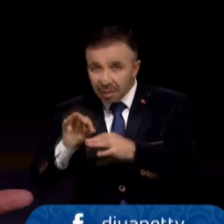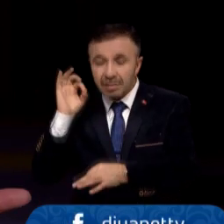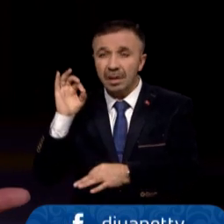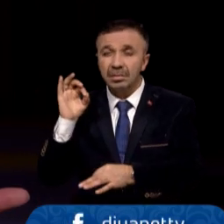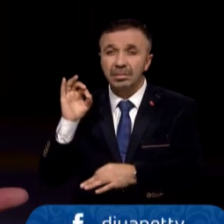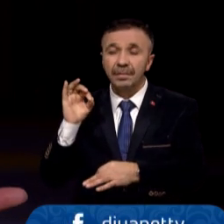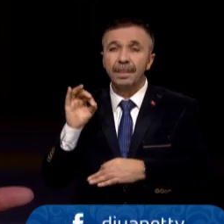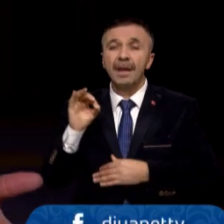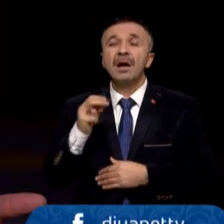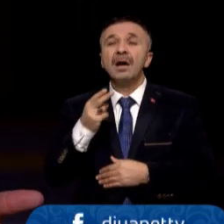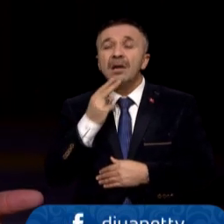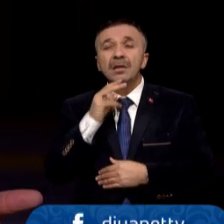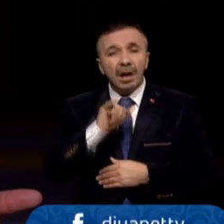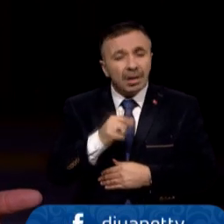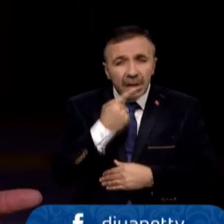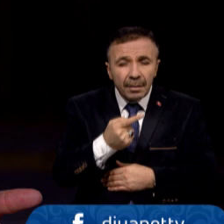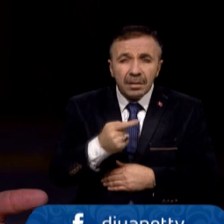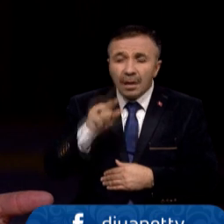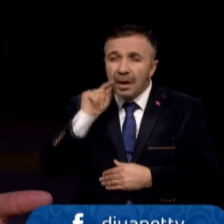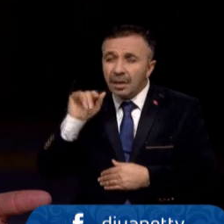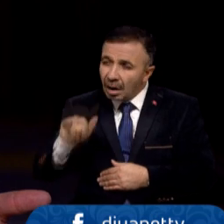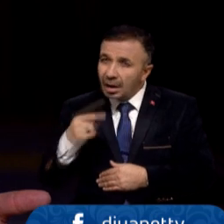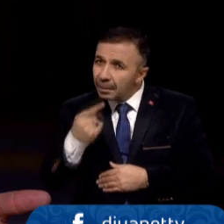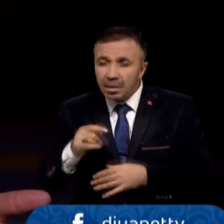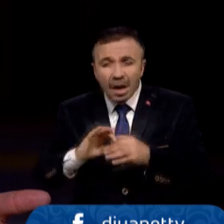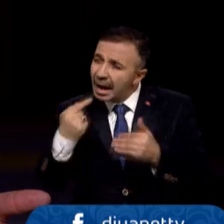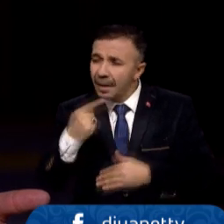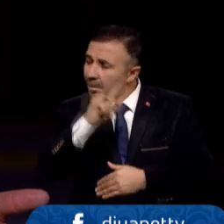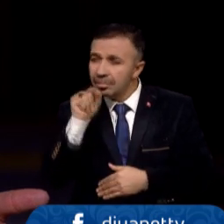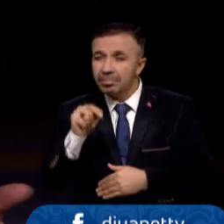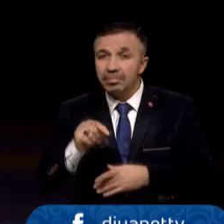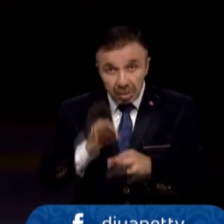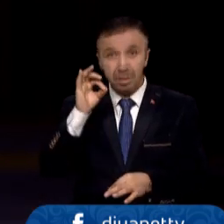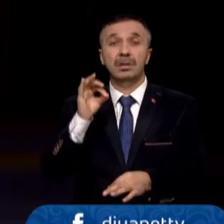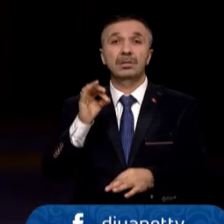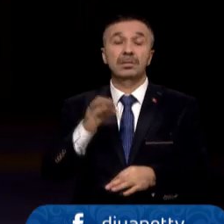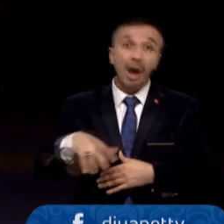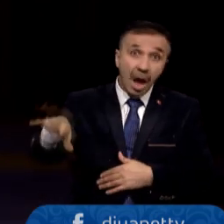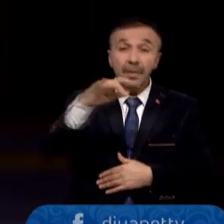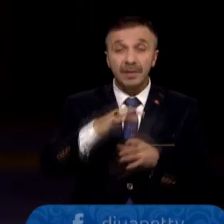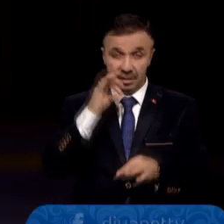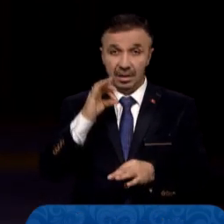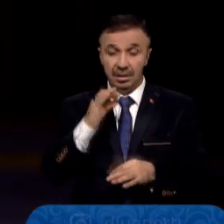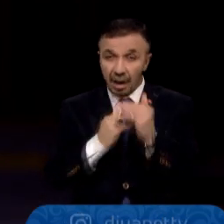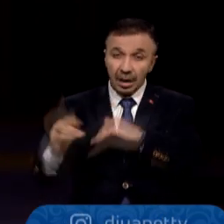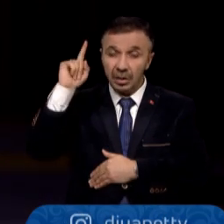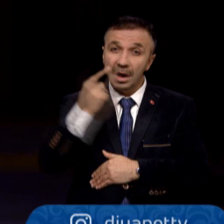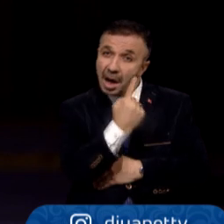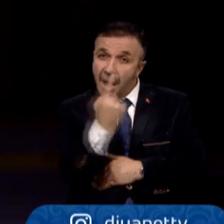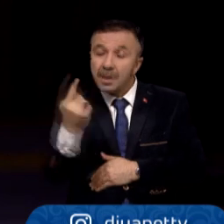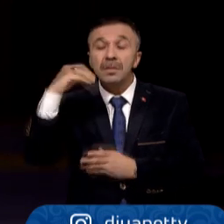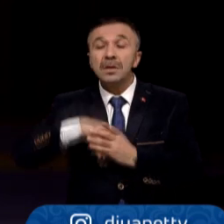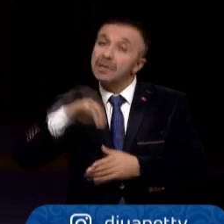erkekte insanlar ya kadın attım demek ne demek erkek atkı demek ne demek ya insanız laaa bu